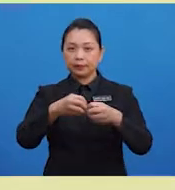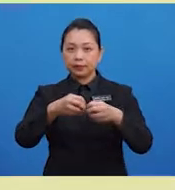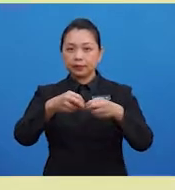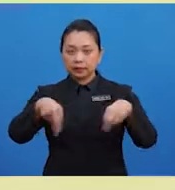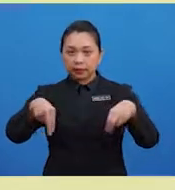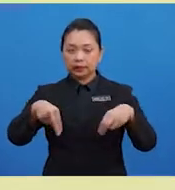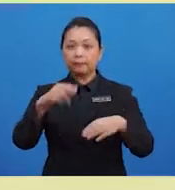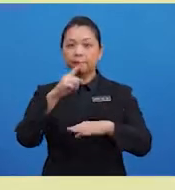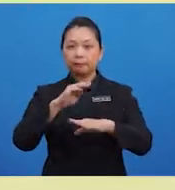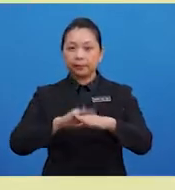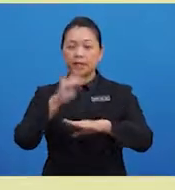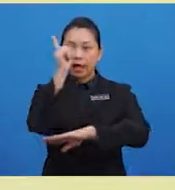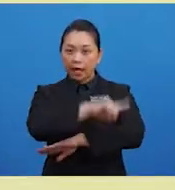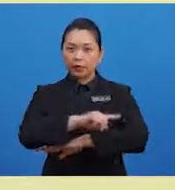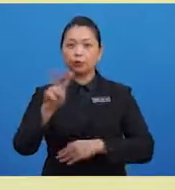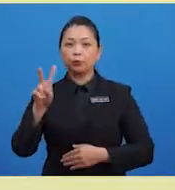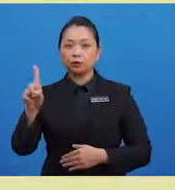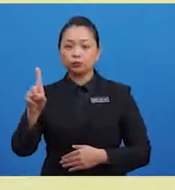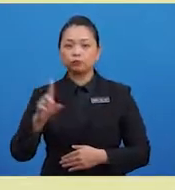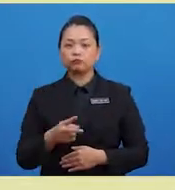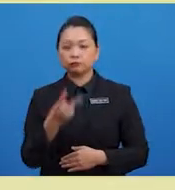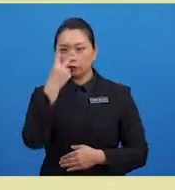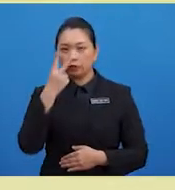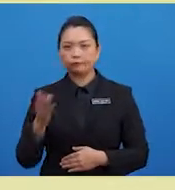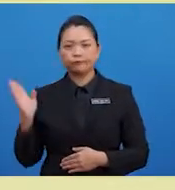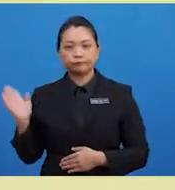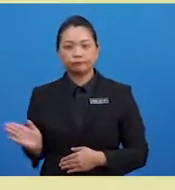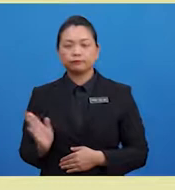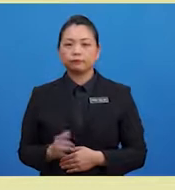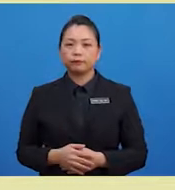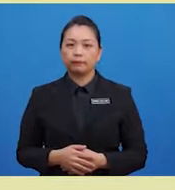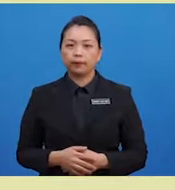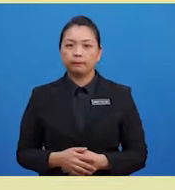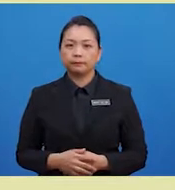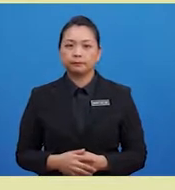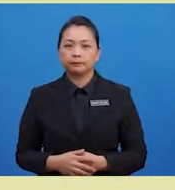dibahagikan dengan jumlah telur yang dieramkan dan didarabkan dengan 100.